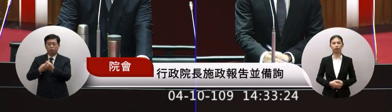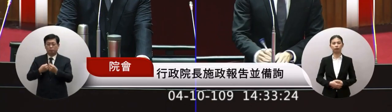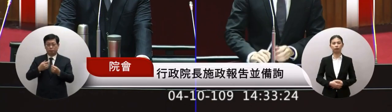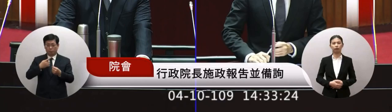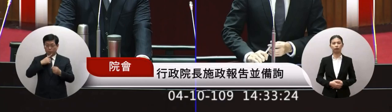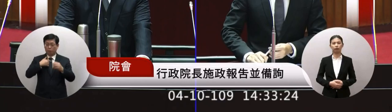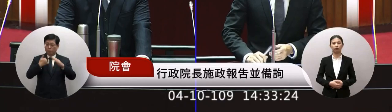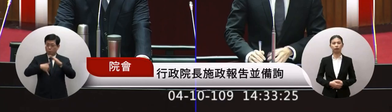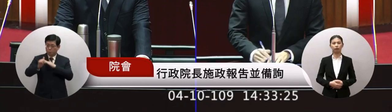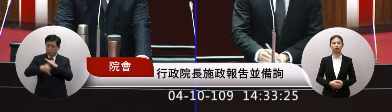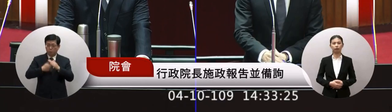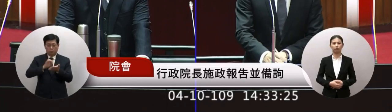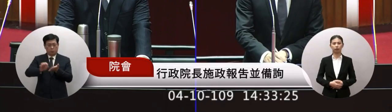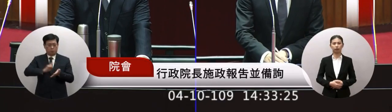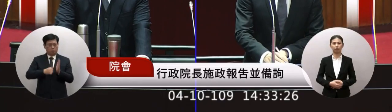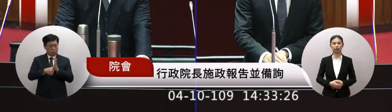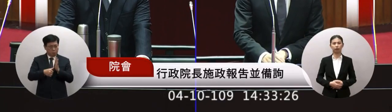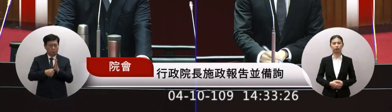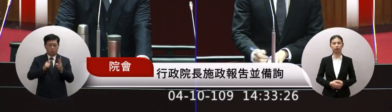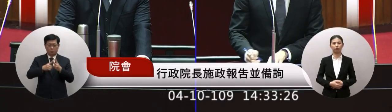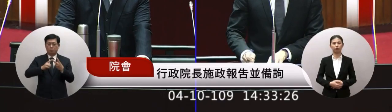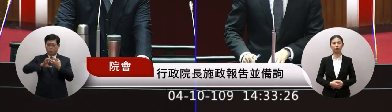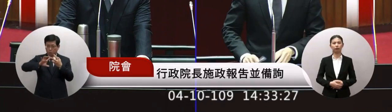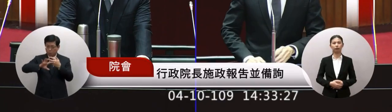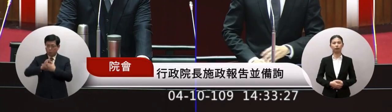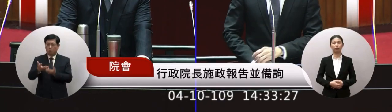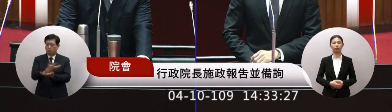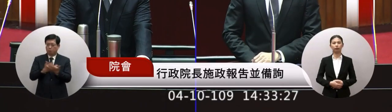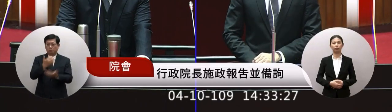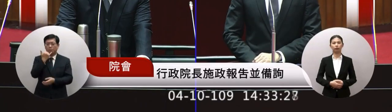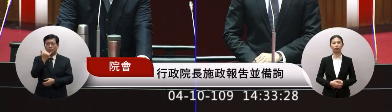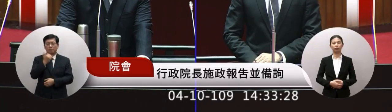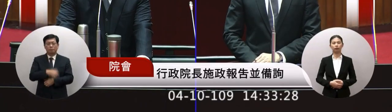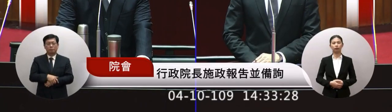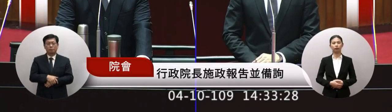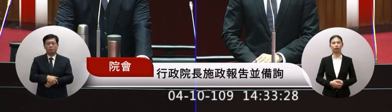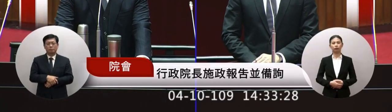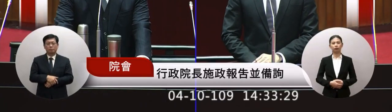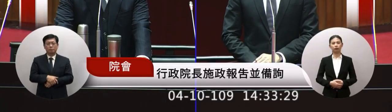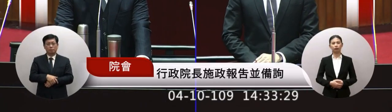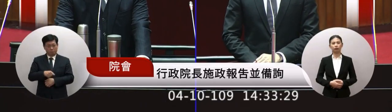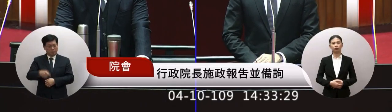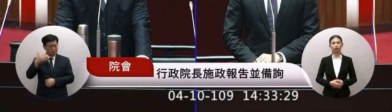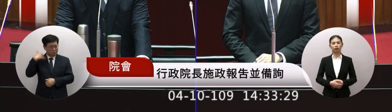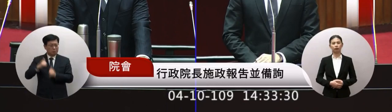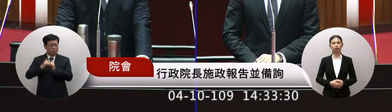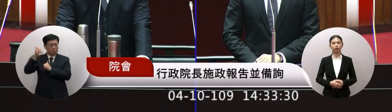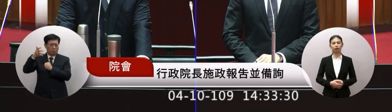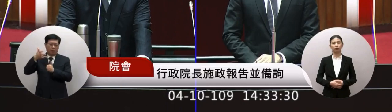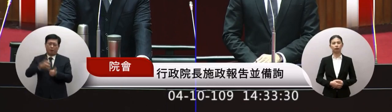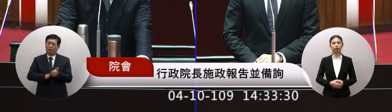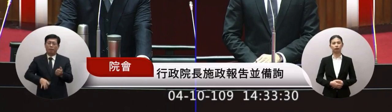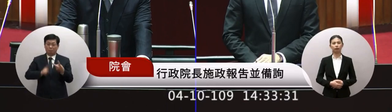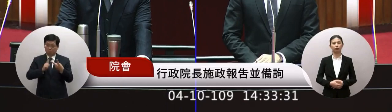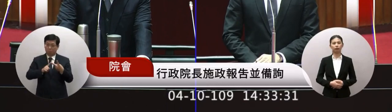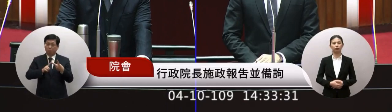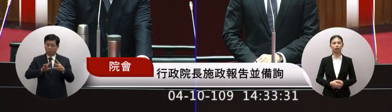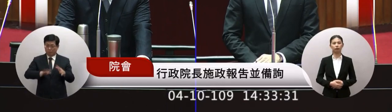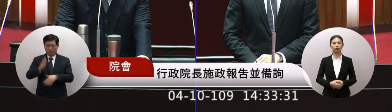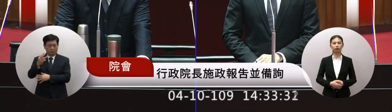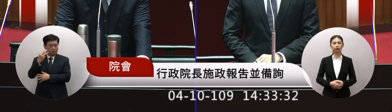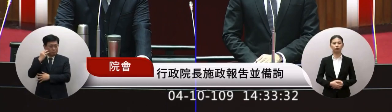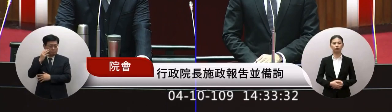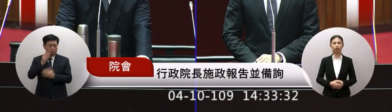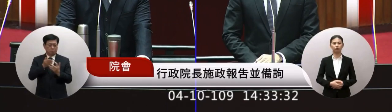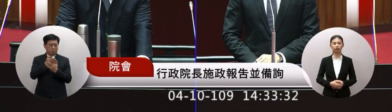入会当用咱的名甲世界甲人博暖。这有历史的因素，嘛有政治